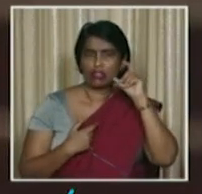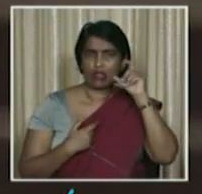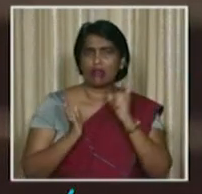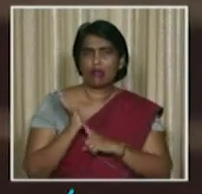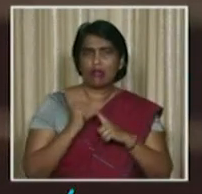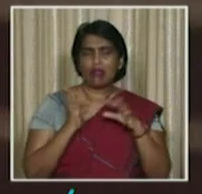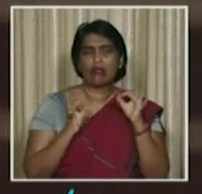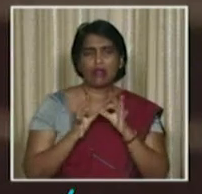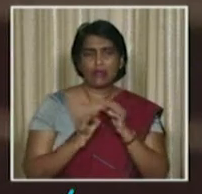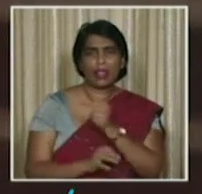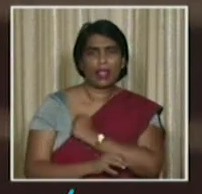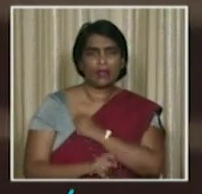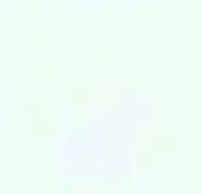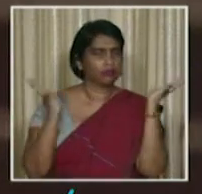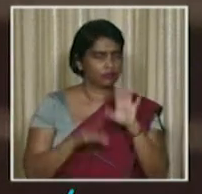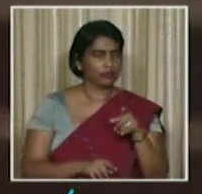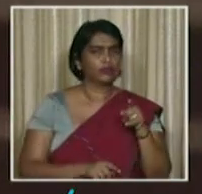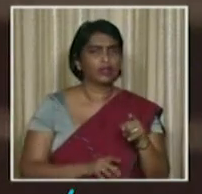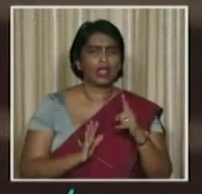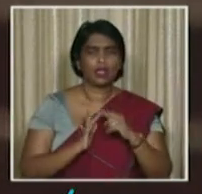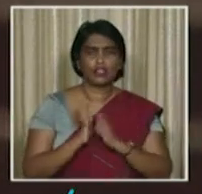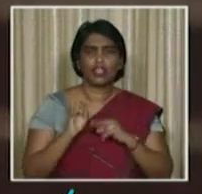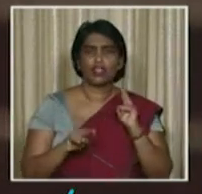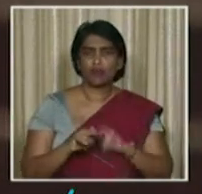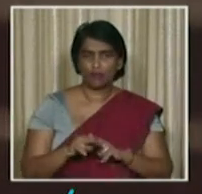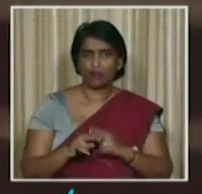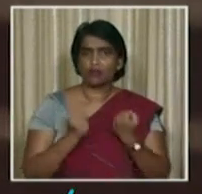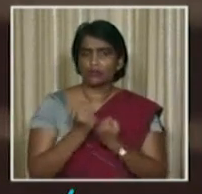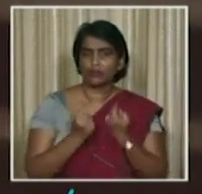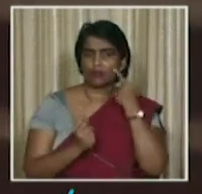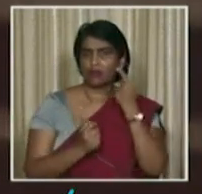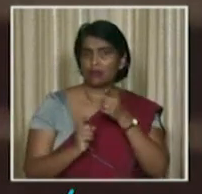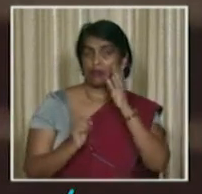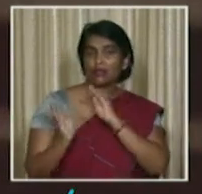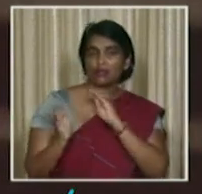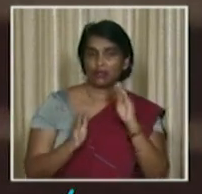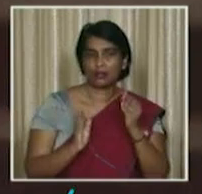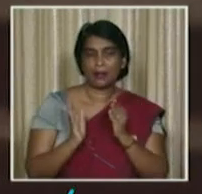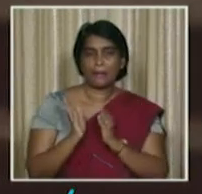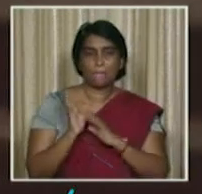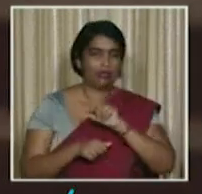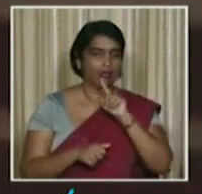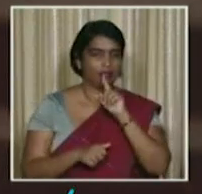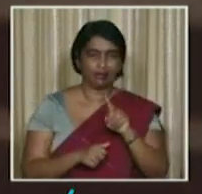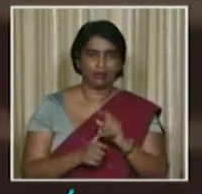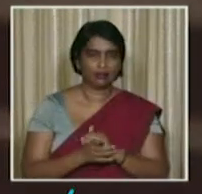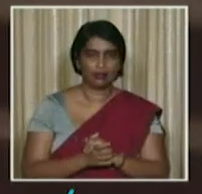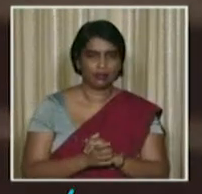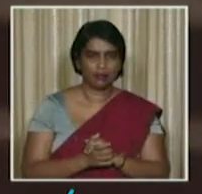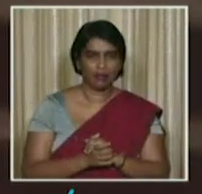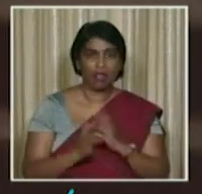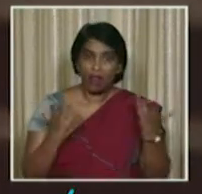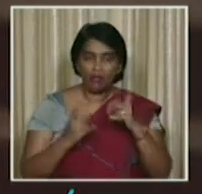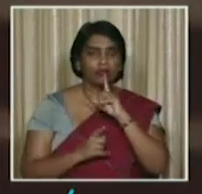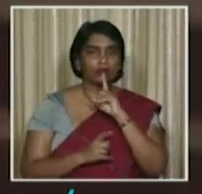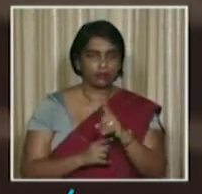එකෙත් ස්ථානාපතිවරු සරස් කරගෙන IMF එකේ දෙන ප්‍රතිපාදන ප්‍රමාද කරන්න කියලා මට මාධ්‍ය ආයතනයක් කිව්වේ. එහෙම නැත්නම් ඔබතුමාලට